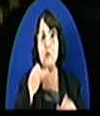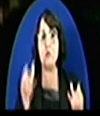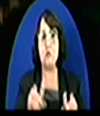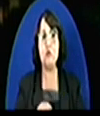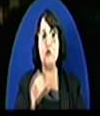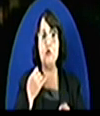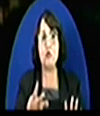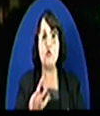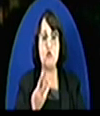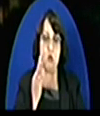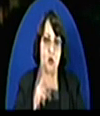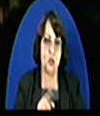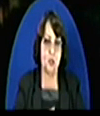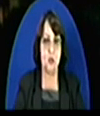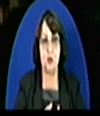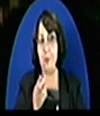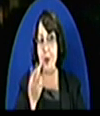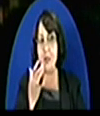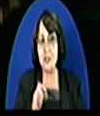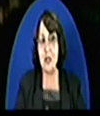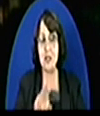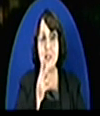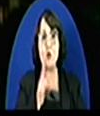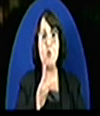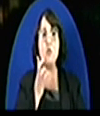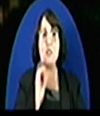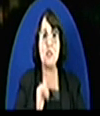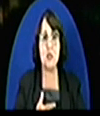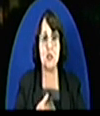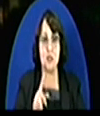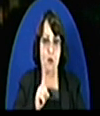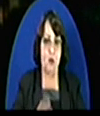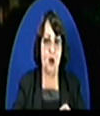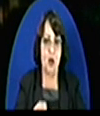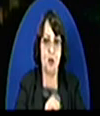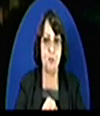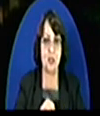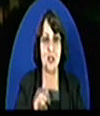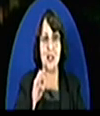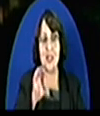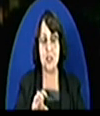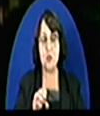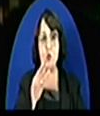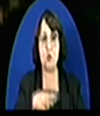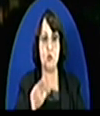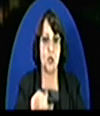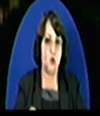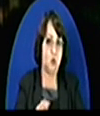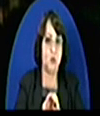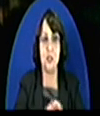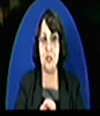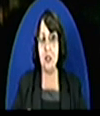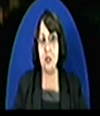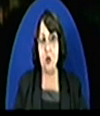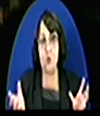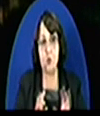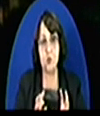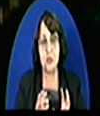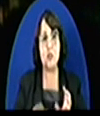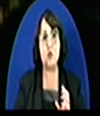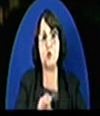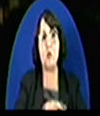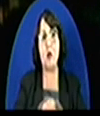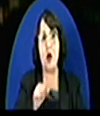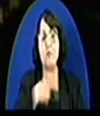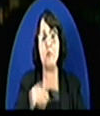Нэгдүгээр тойрогт нэр дэвшигч Баяр Сайхан Цэрэн Пунцагнаар Завхан аймгийн Төдөвтэй Баян Хайрхан Тис сумдад иргэд сонгогчдтой уулзлаа. Эдгээр сумд нь